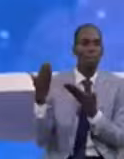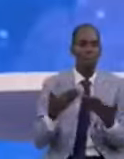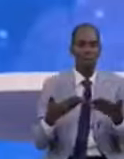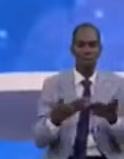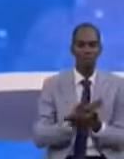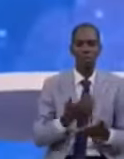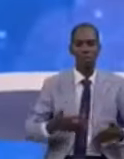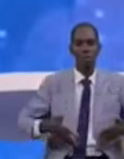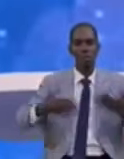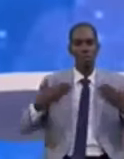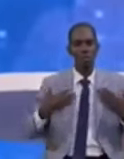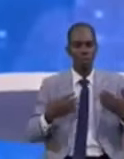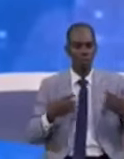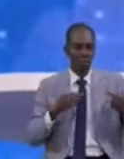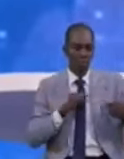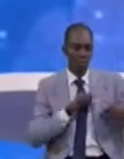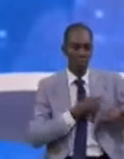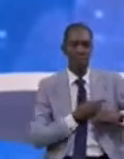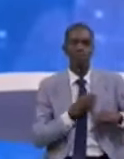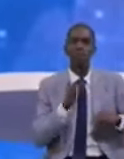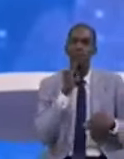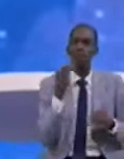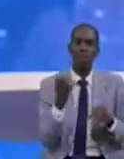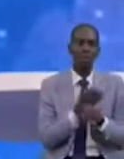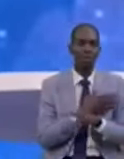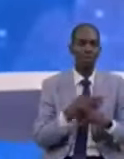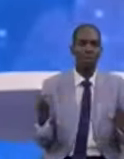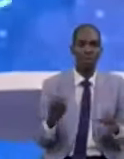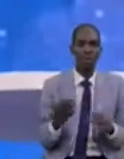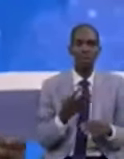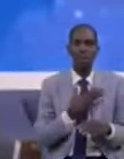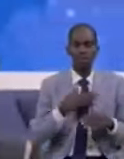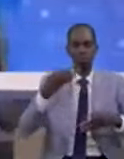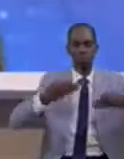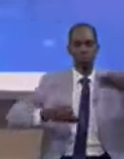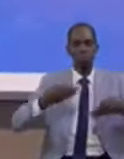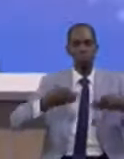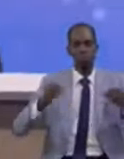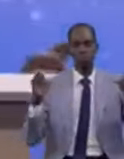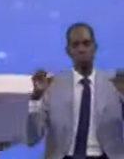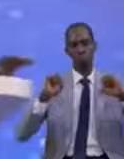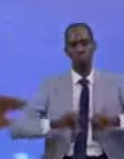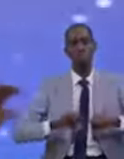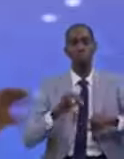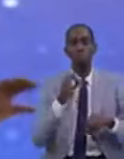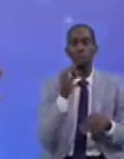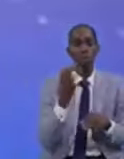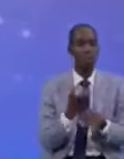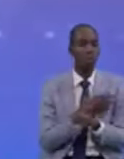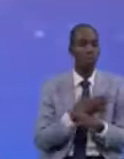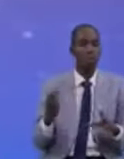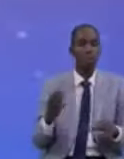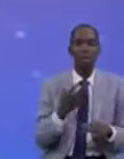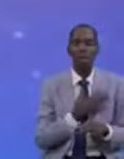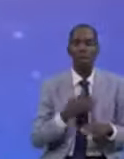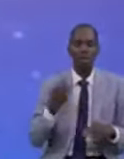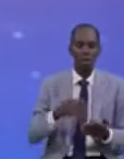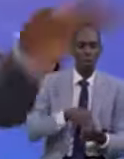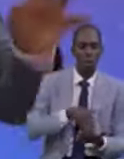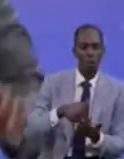culpabilité est ôée la condamnation est aôée la faiblesse de la nature humaine